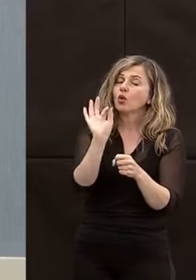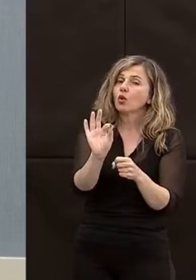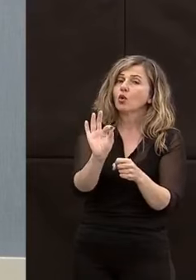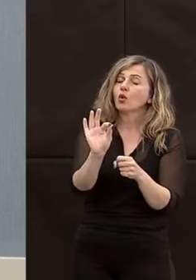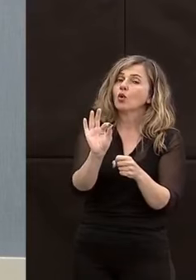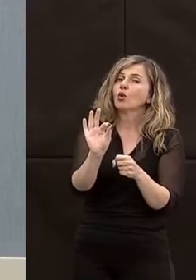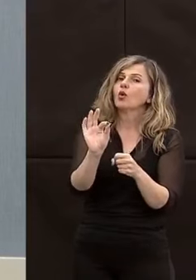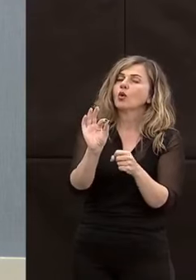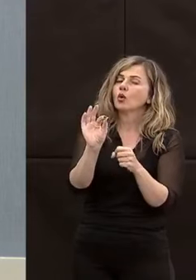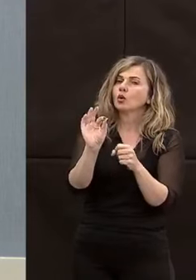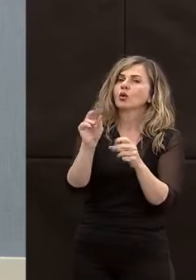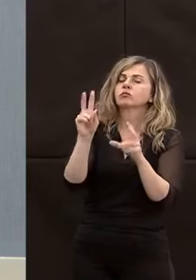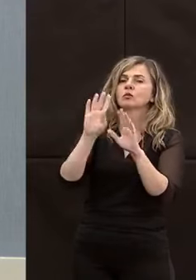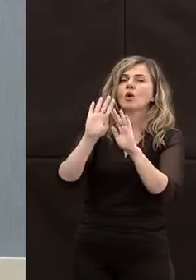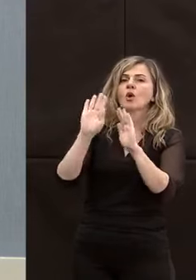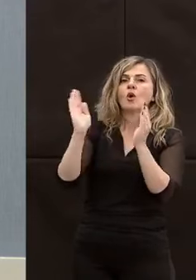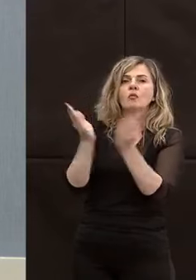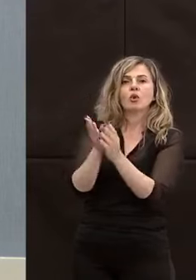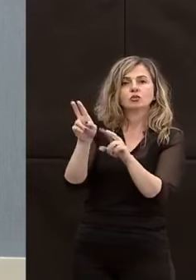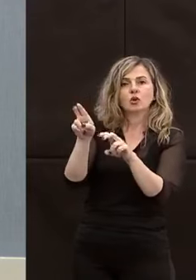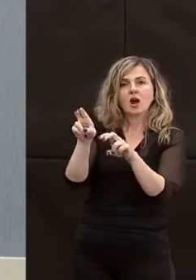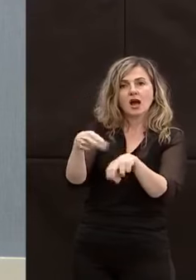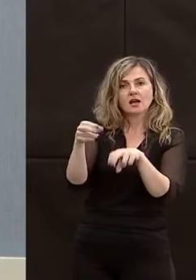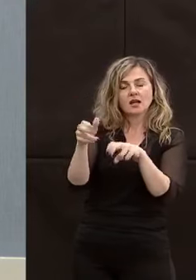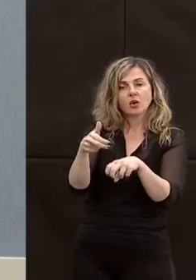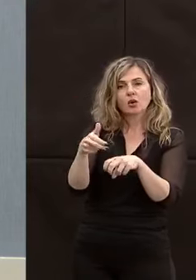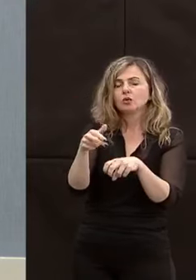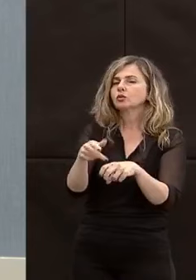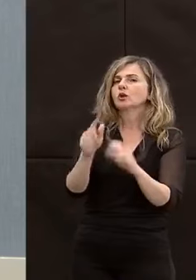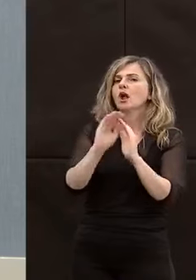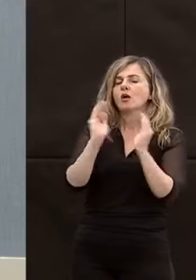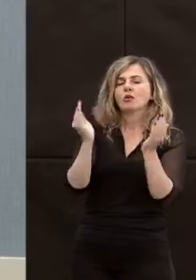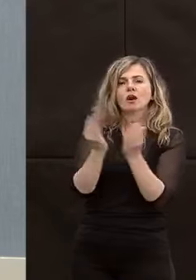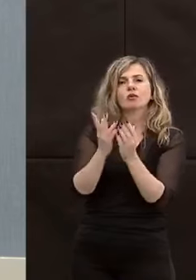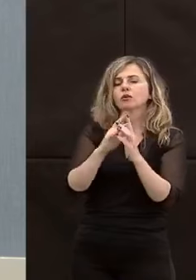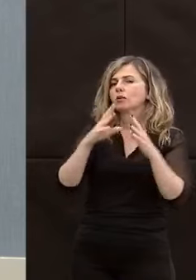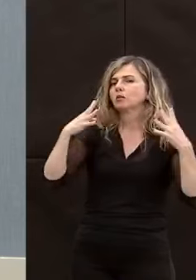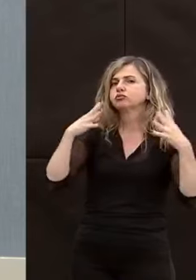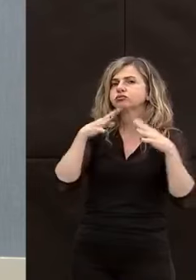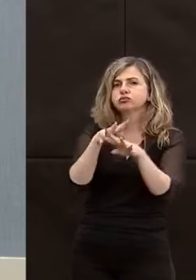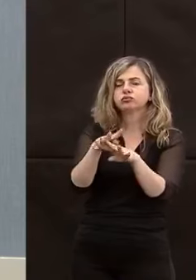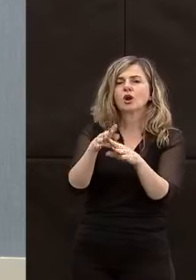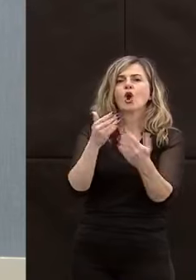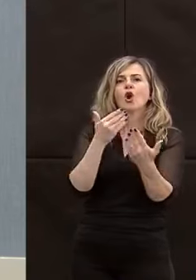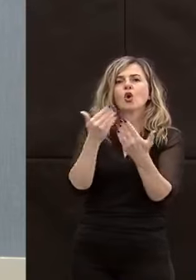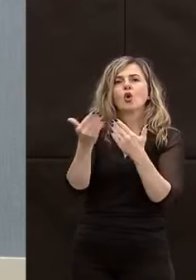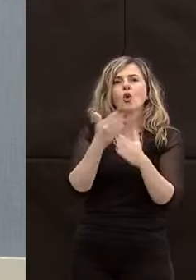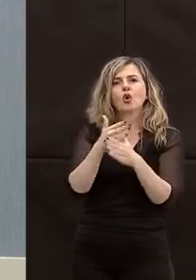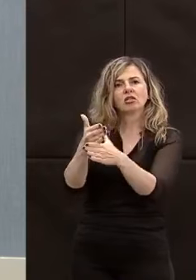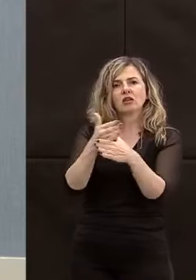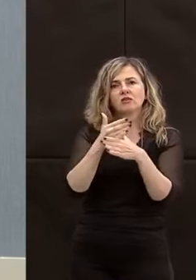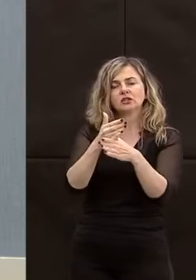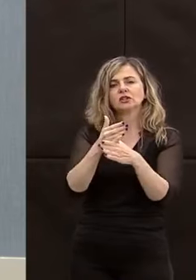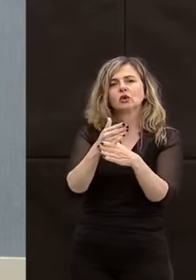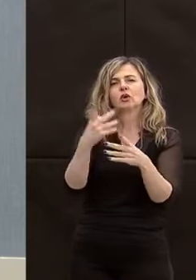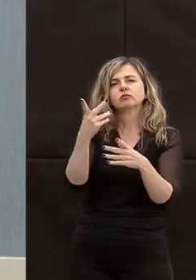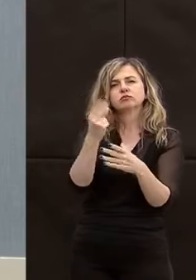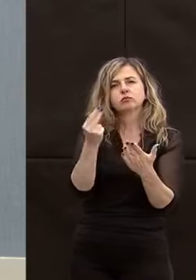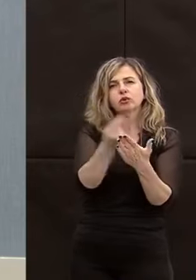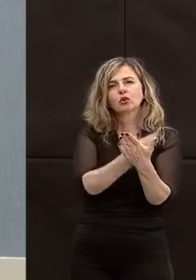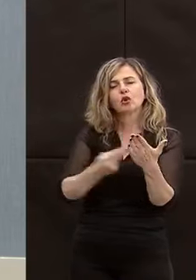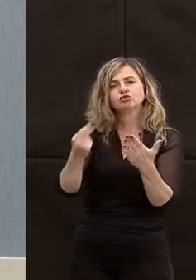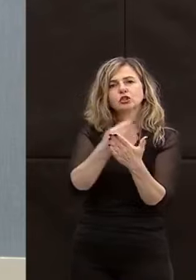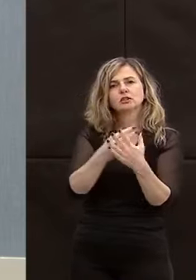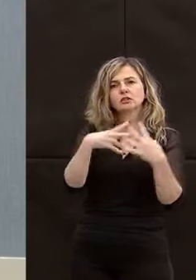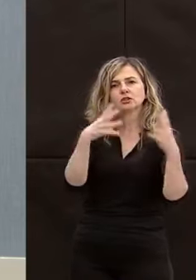partita al mondo dell'agricoltura sia stato un lavoro di sistema un lavoro di condivisione e co progettazione con un gruppo